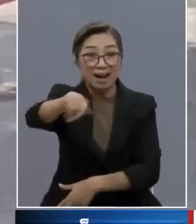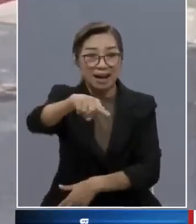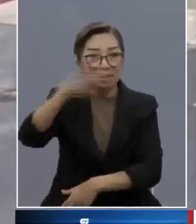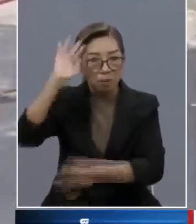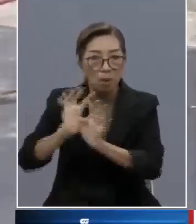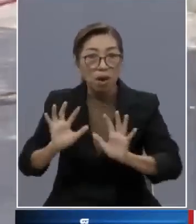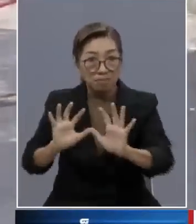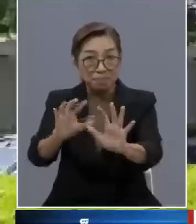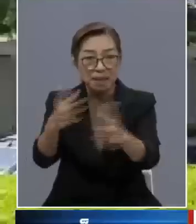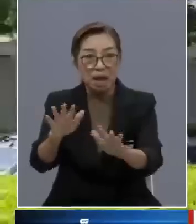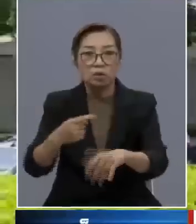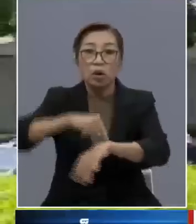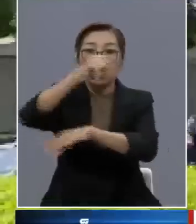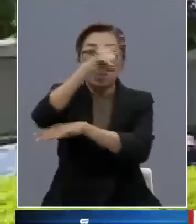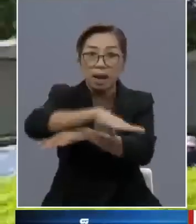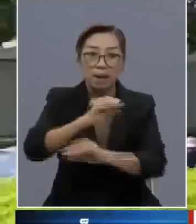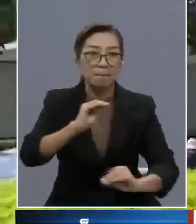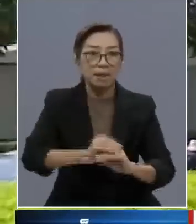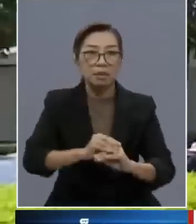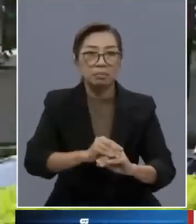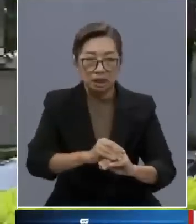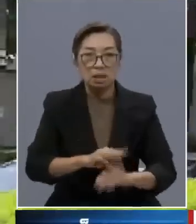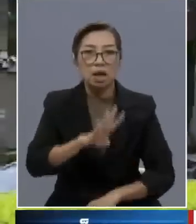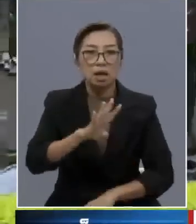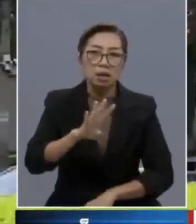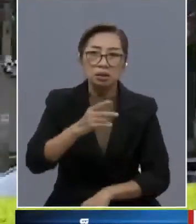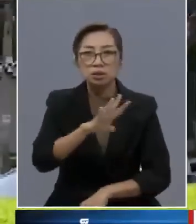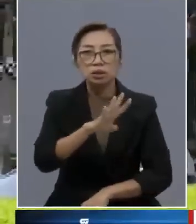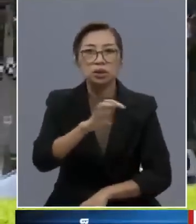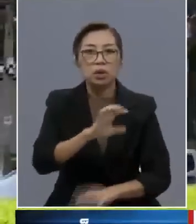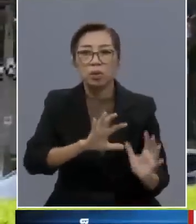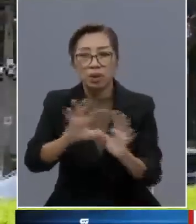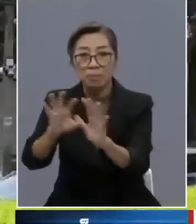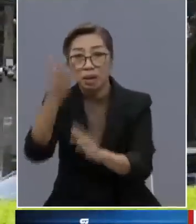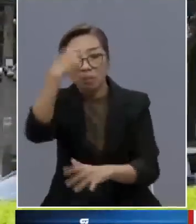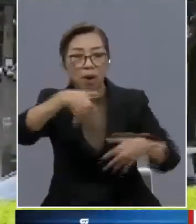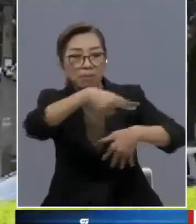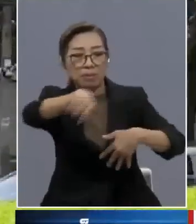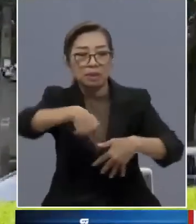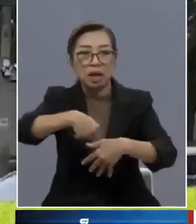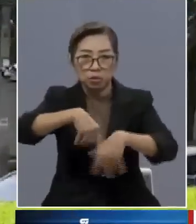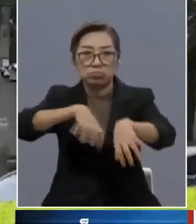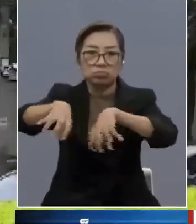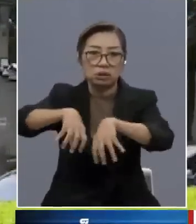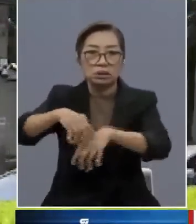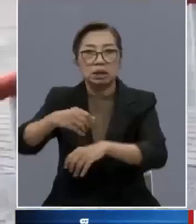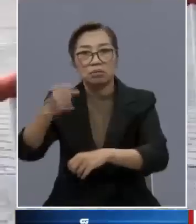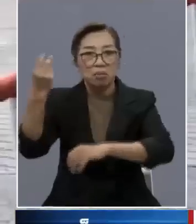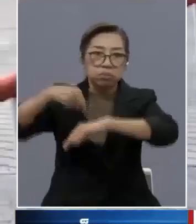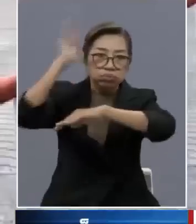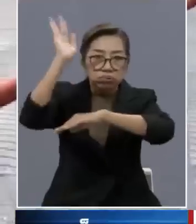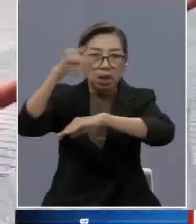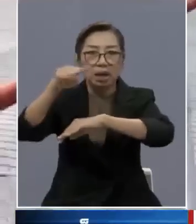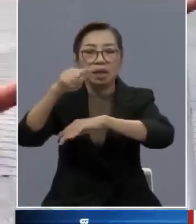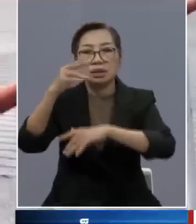ะมาเพิ่มอีก4กองร้อยเพราะว่าความเคลื่อนไหวของกลุ่มผู้ชุมนุมวันนี้กับกลุ่มแนวร่วมธรรมศาสตร์และการชุมนุมจะจัดกิจกรรมกันนะครับ แต่ก็ดูแล้วไม่น่า